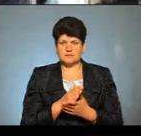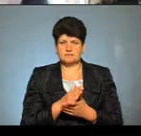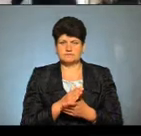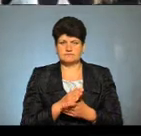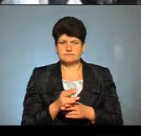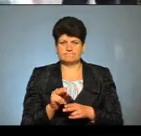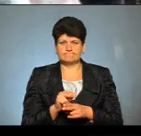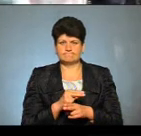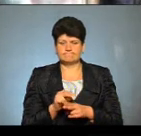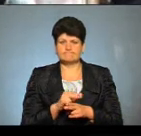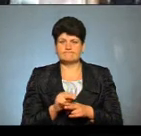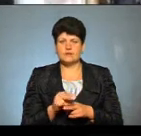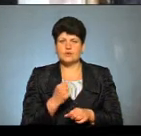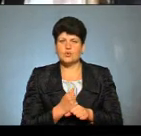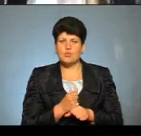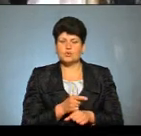роботи.